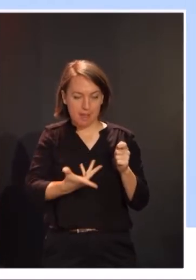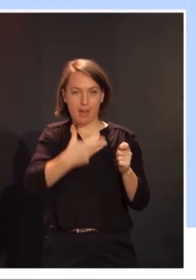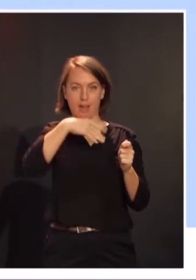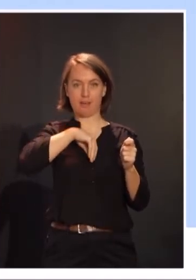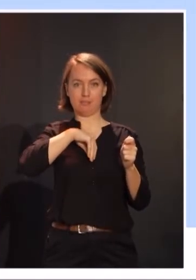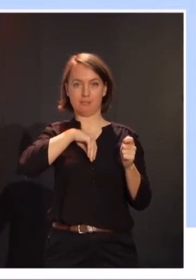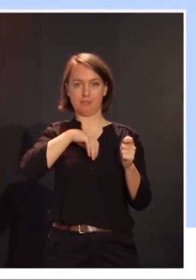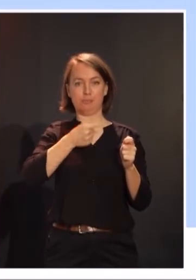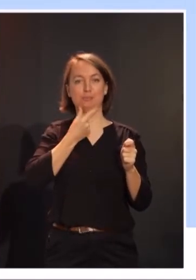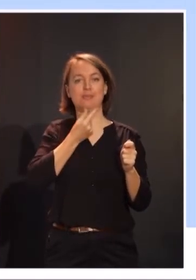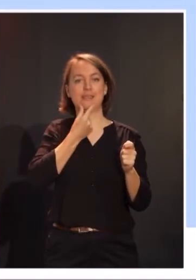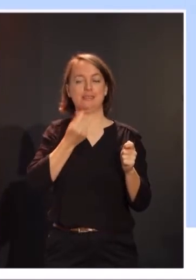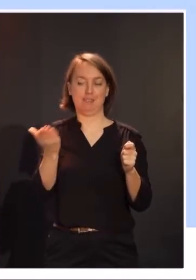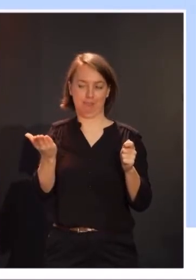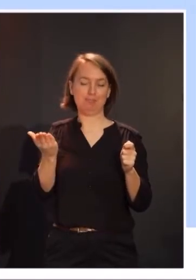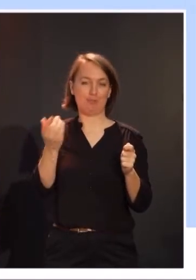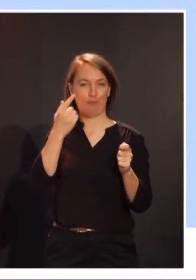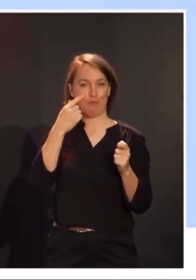facilitée.